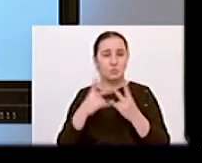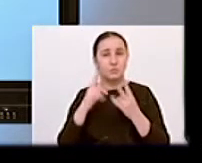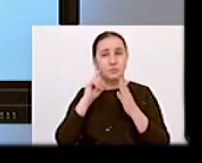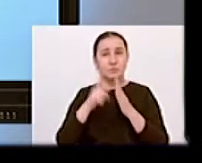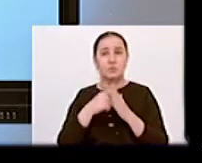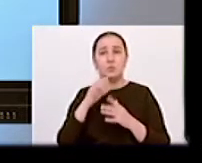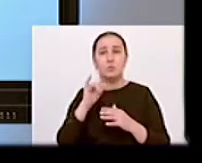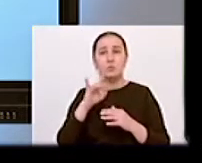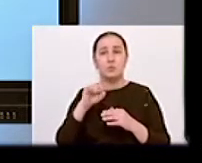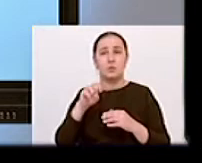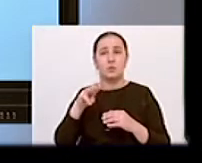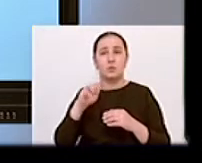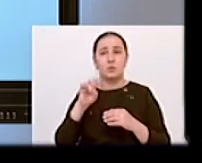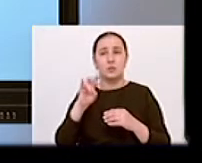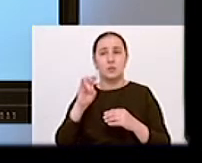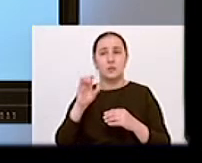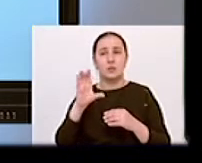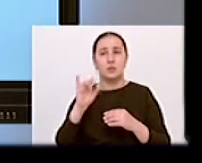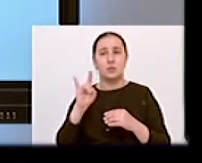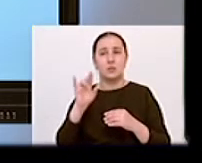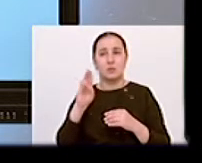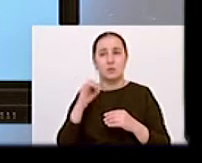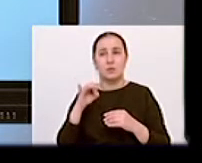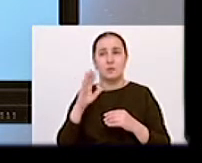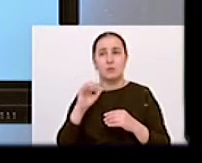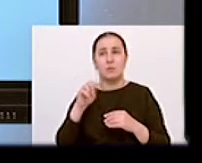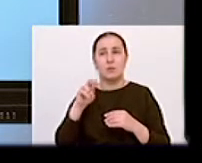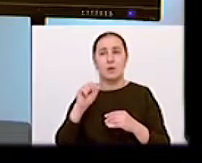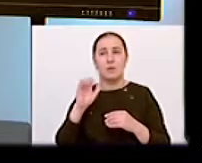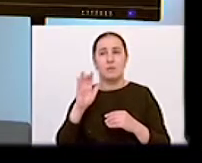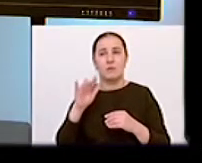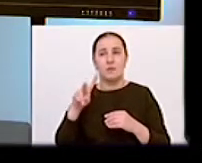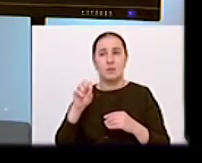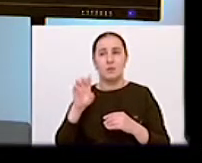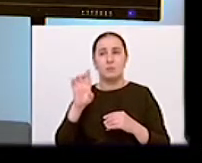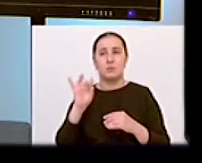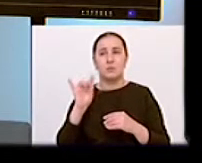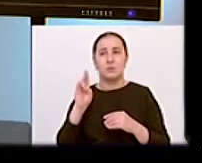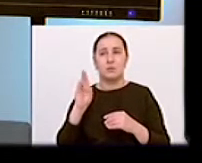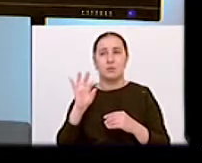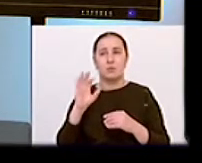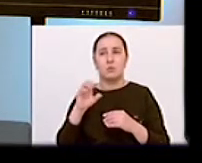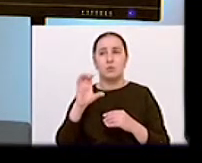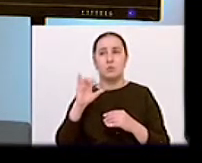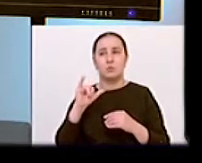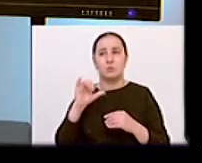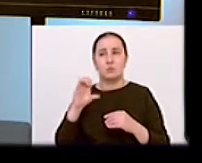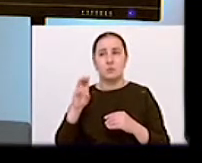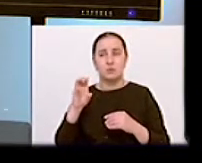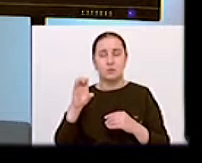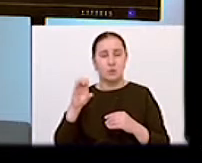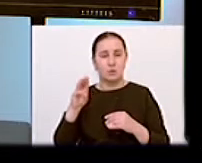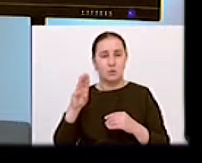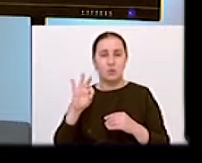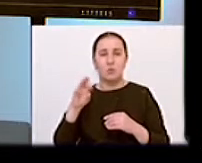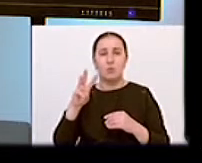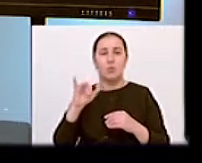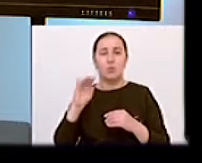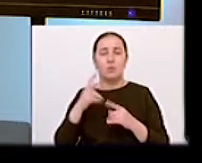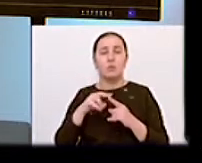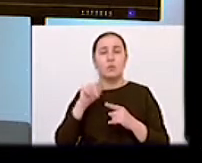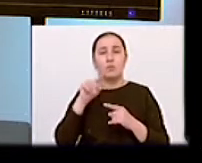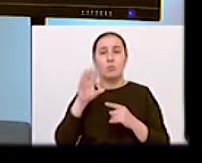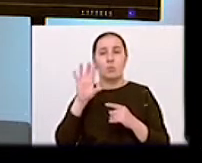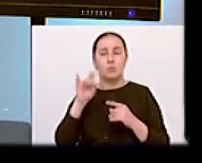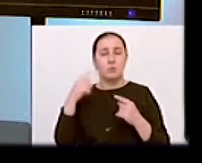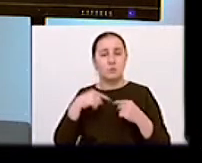Урала Танцыгбаева, Павла Бенькова, Усто Мумина. Все это разные художники. После разных